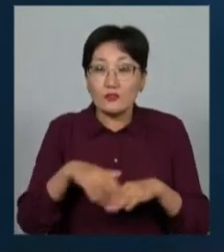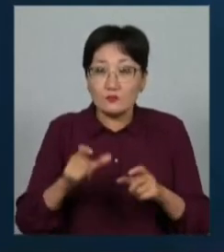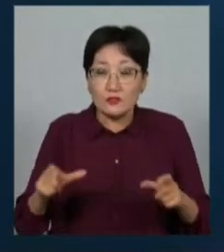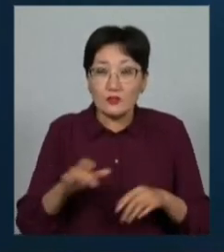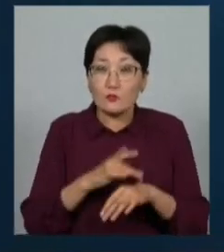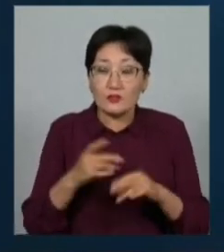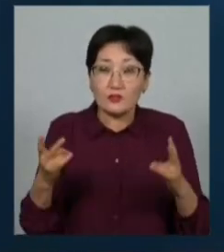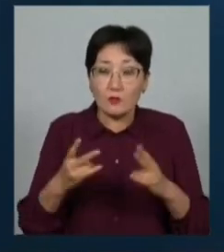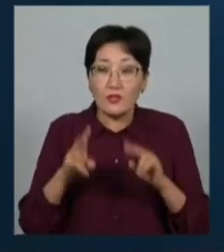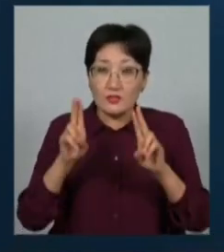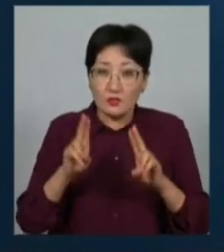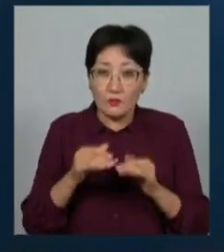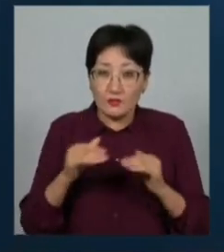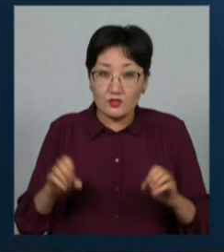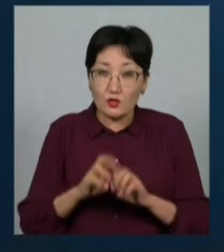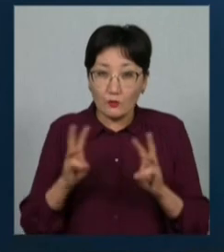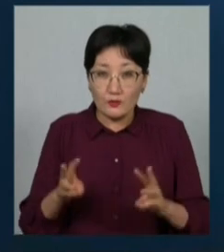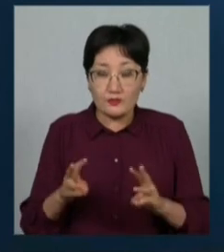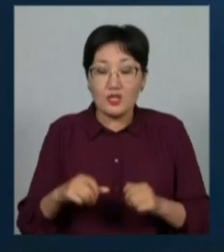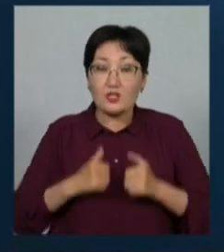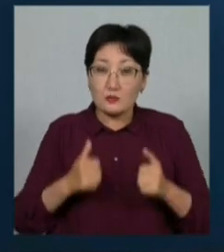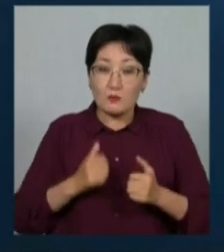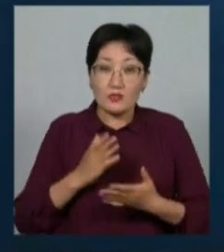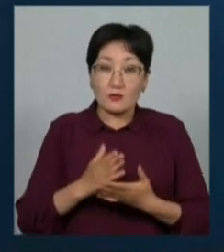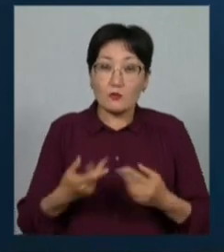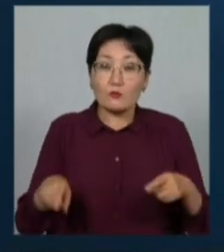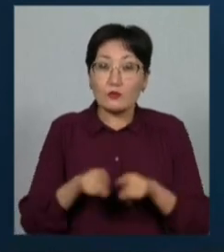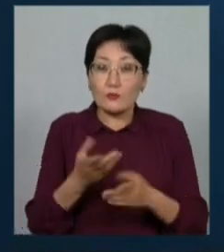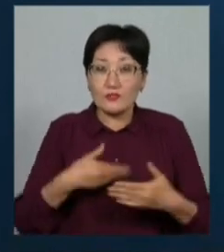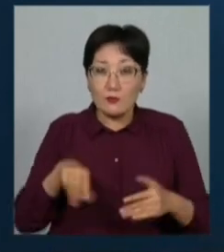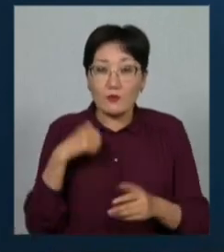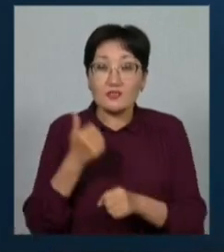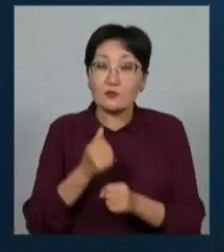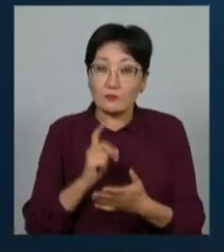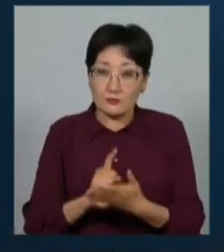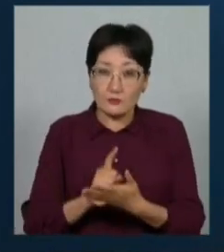сервистің қажетті стандартты деңгейімен қамтамасыз етуге тырысып бағамыз. Бұл біздің басты міндет.